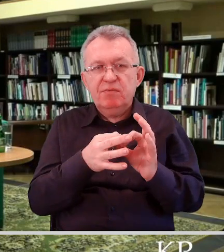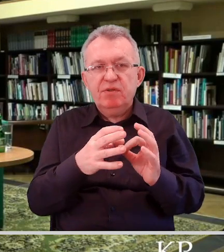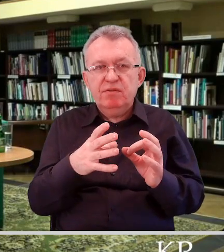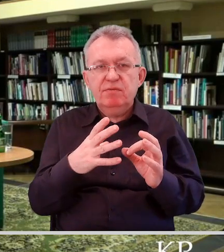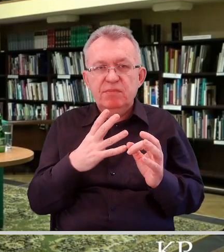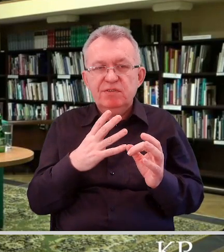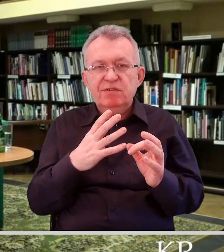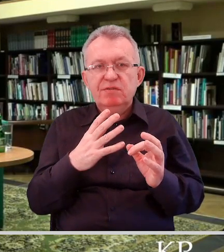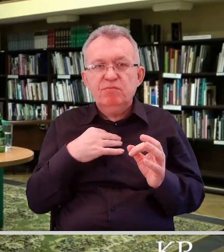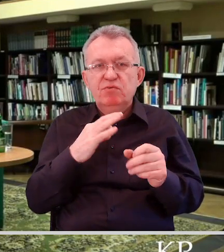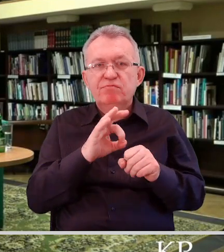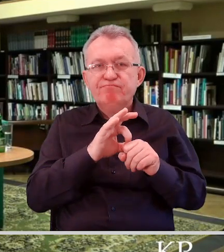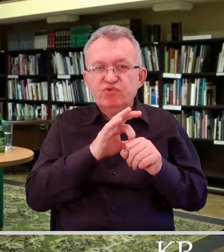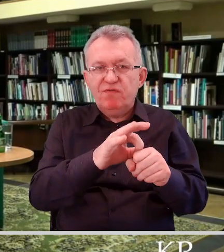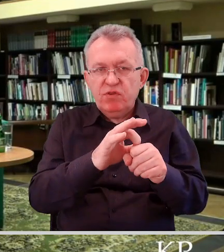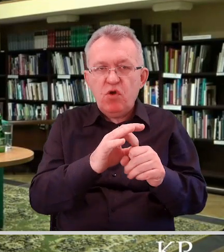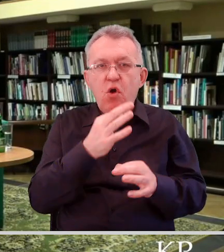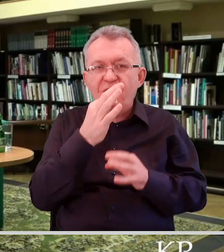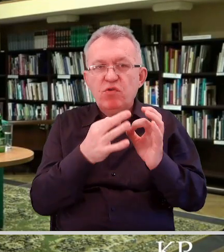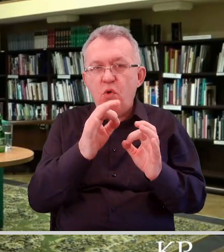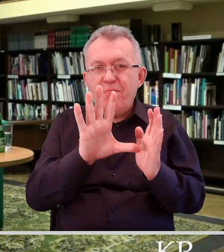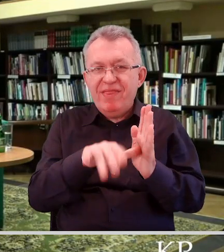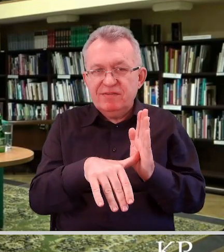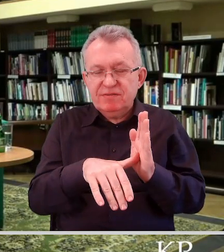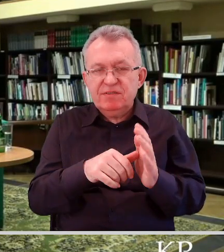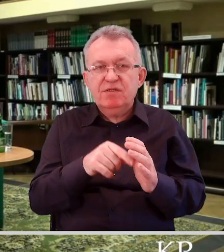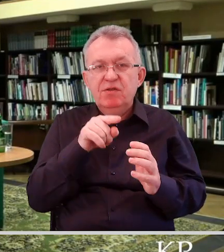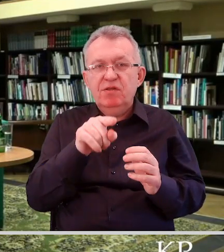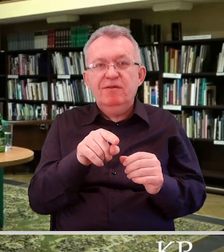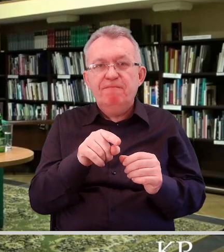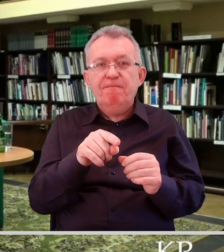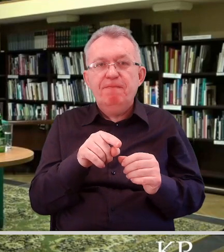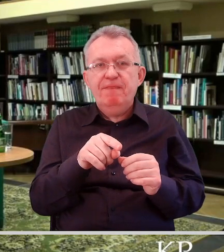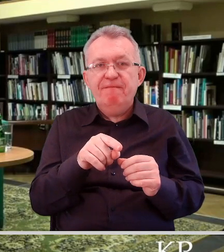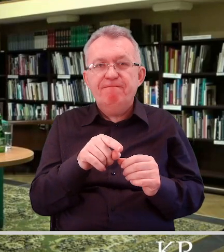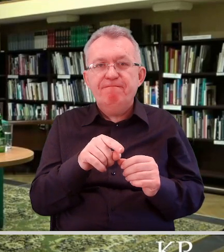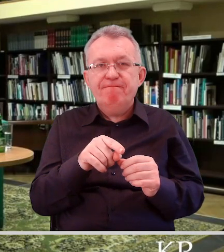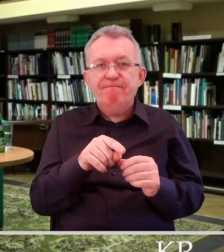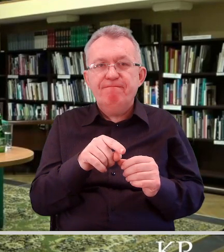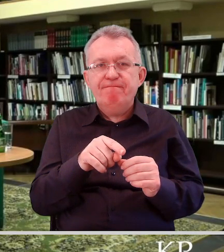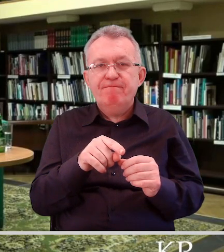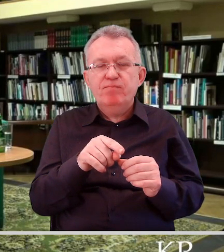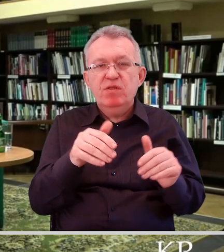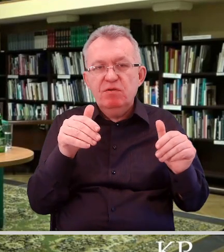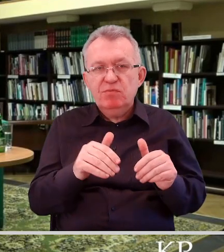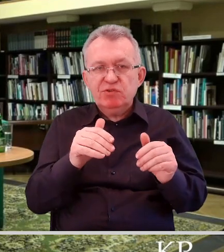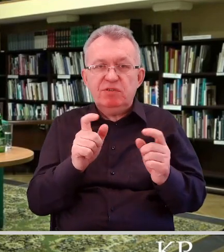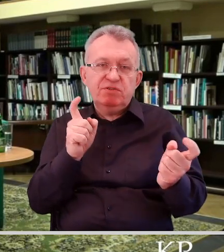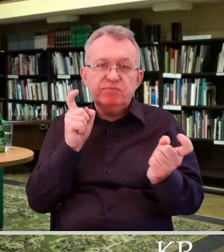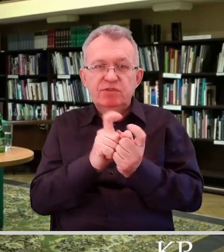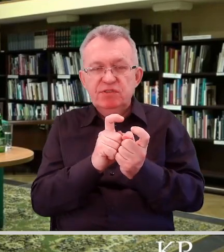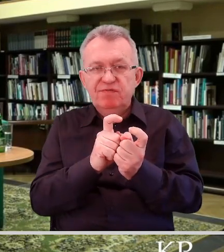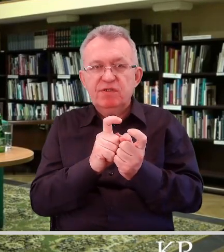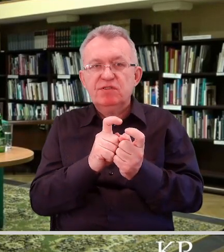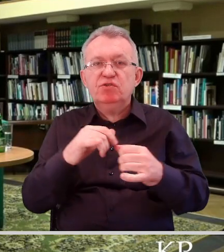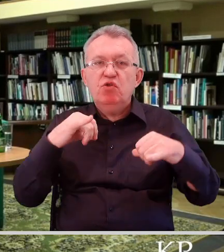przy przewodnikach i opowieściach o miastach, to możemy sprzeciwiać się